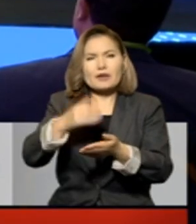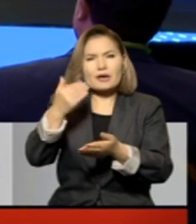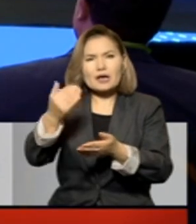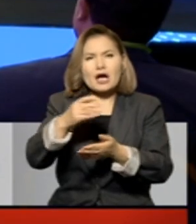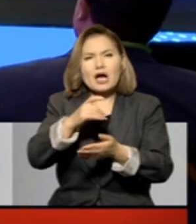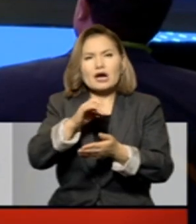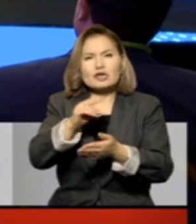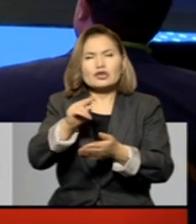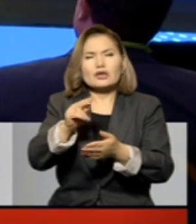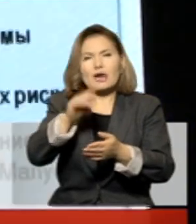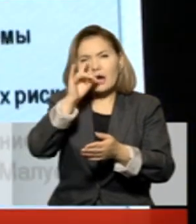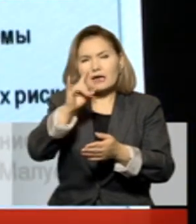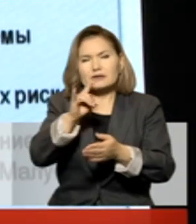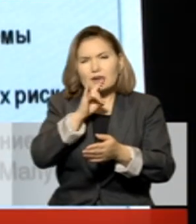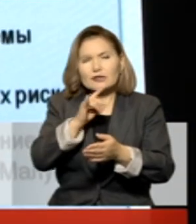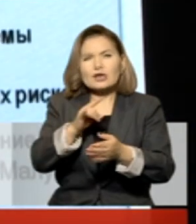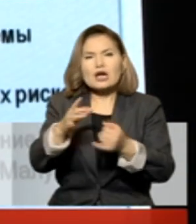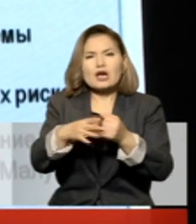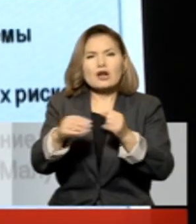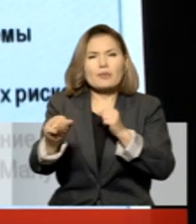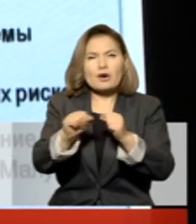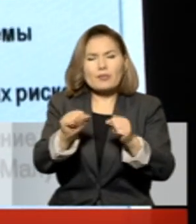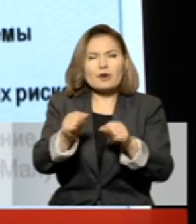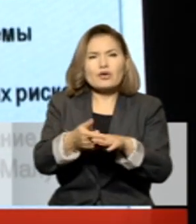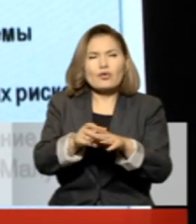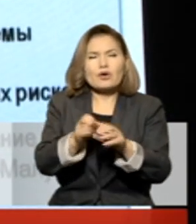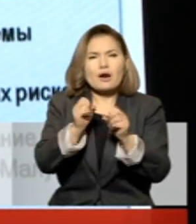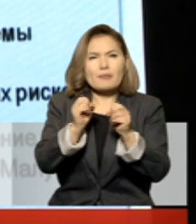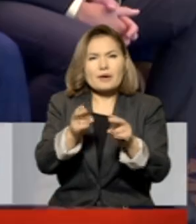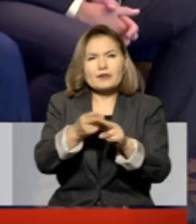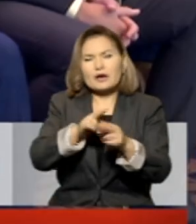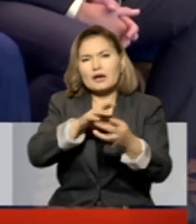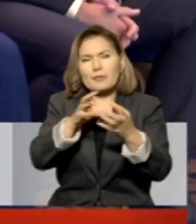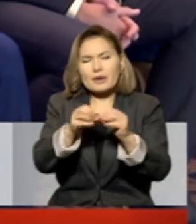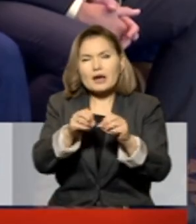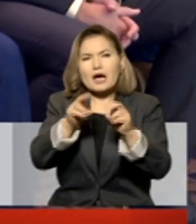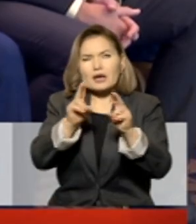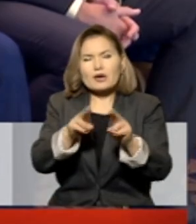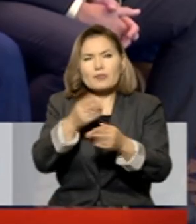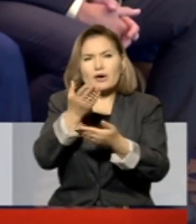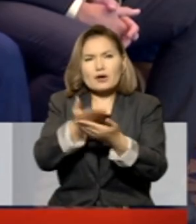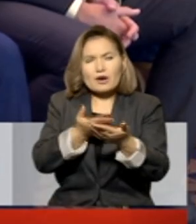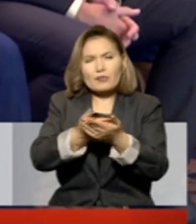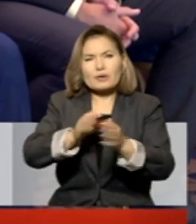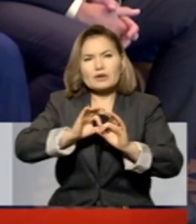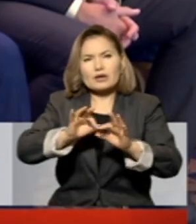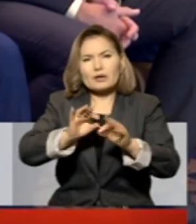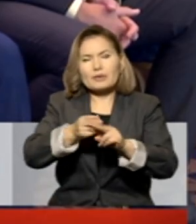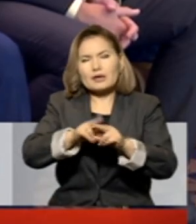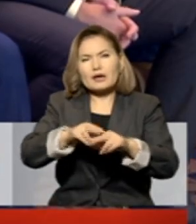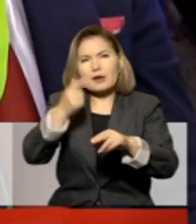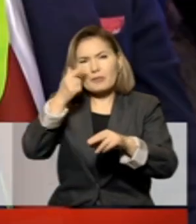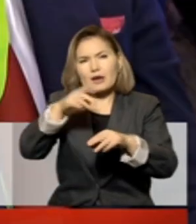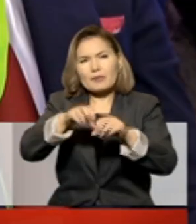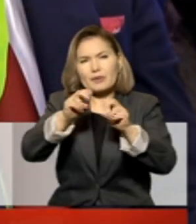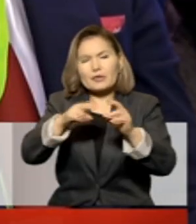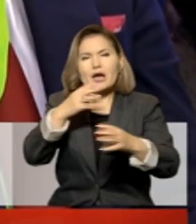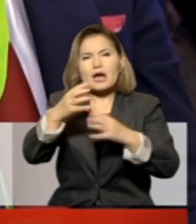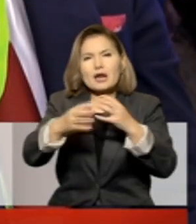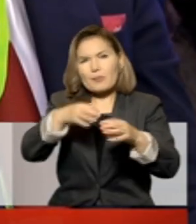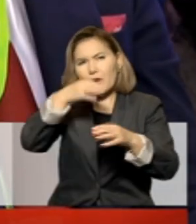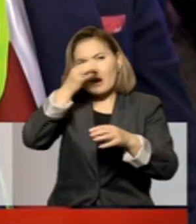Армин Хаджич Қазақстан үшін жер сілкінісі қауіпін бағалау тақырыбында арнайы зерттеуін таныстырды. Білікті маман